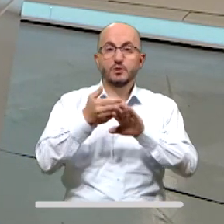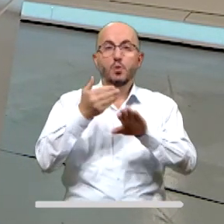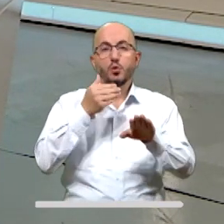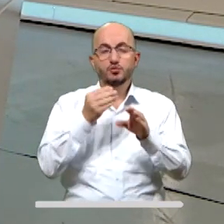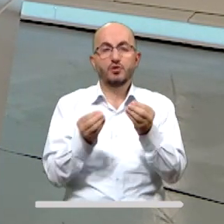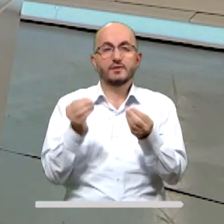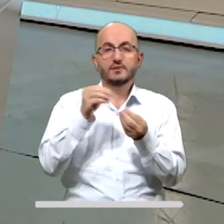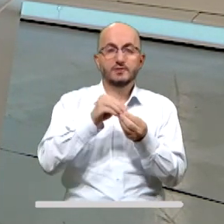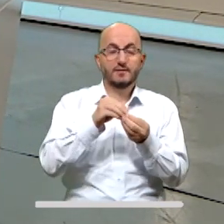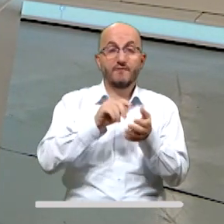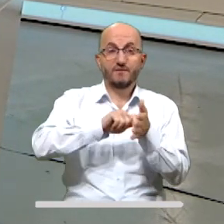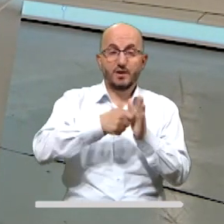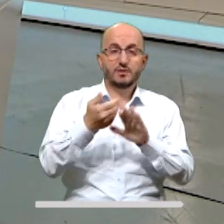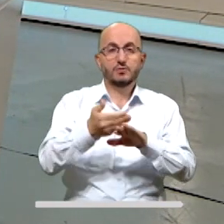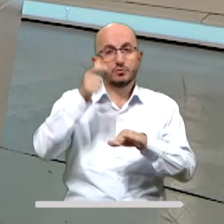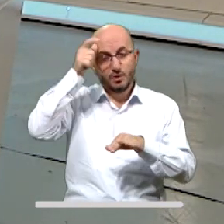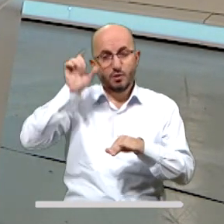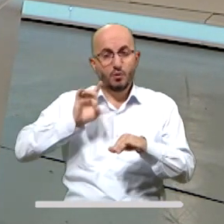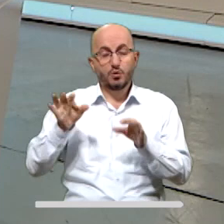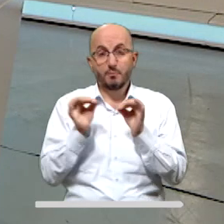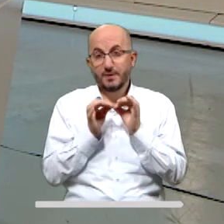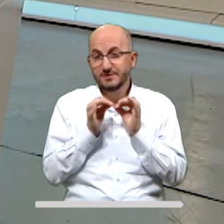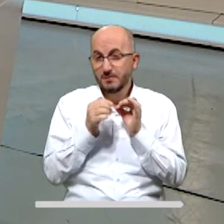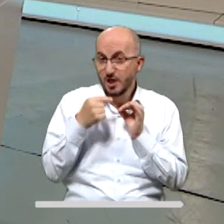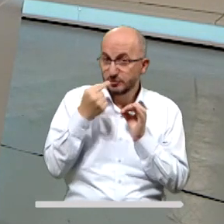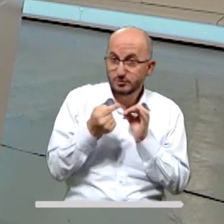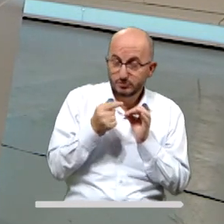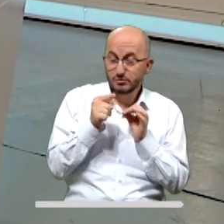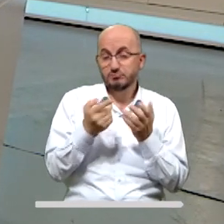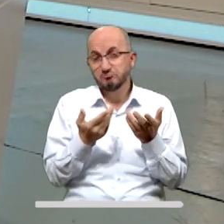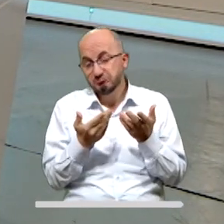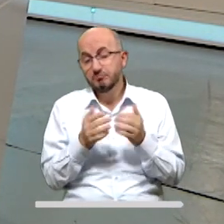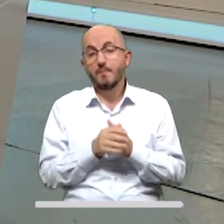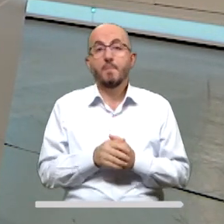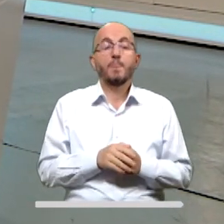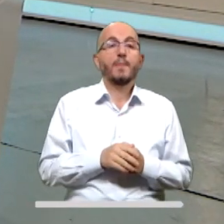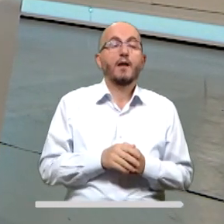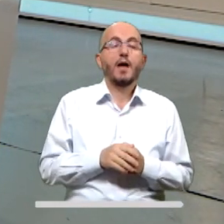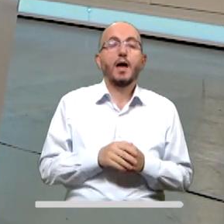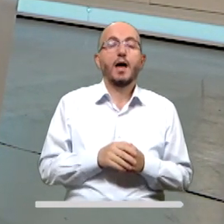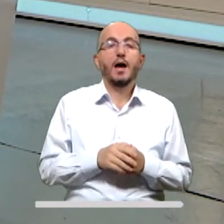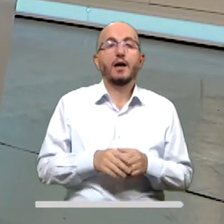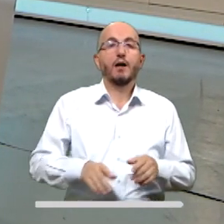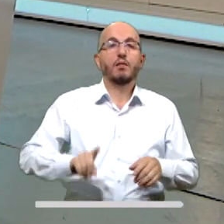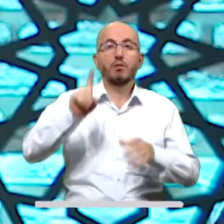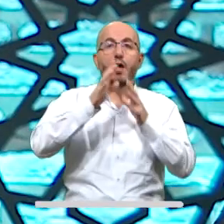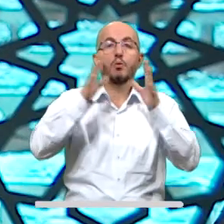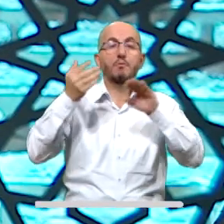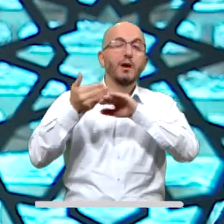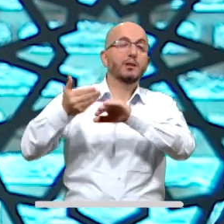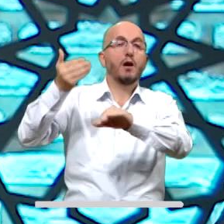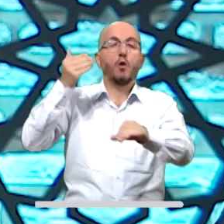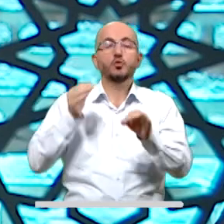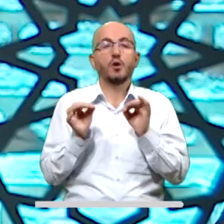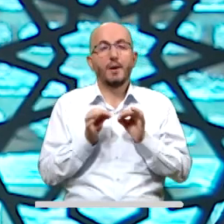Sure'den, Fatiha'dan önce Euzu Besmele çekiyoruz. Acaba onu mu kastediyor diye bir sorayım dedim hocam. Herhalde iftidah tekbirinden önce de